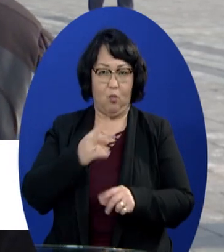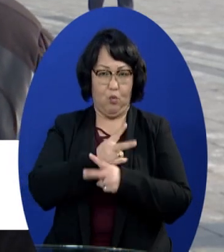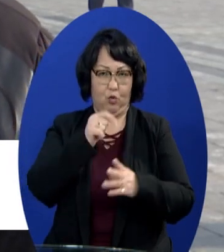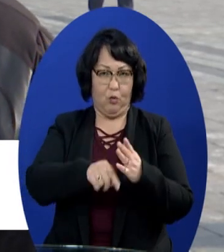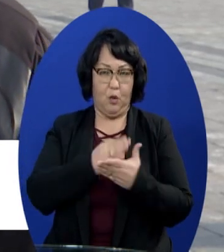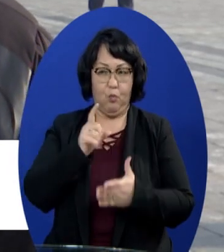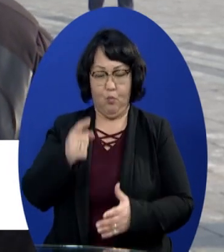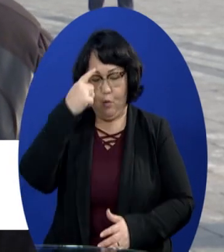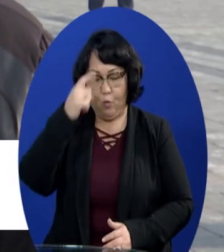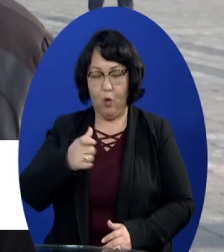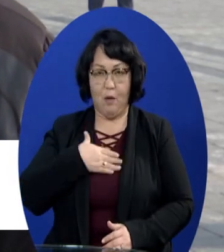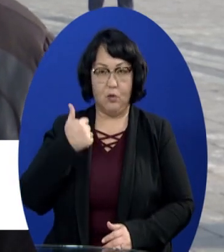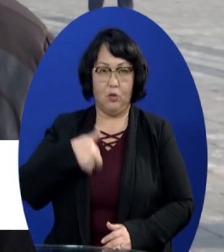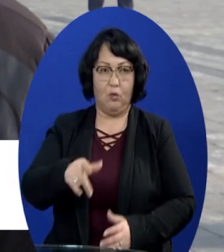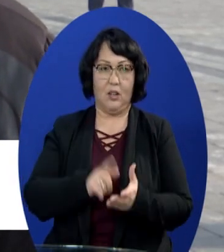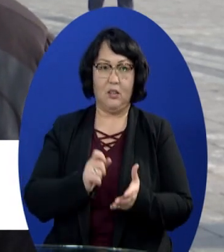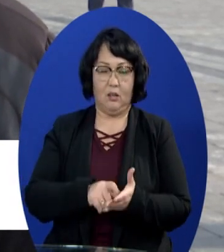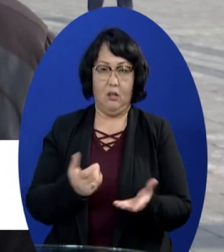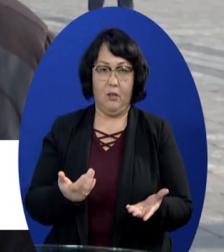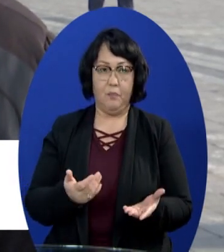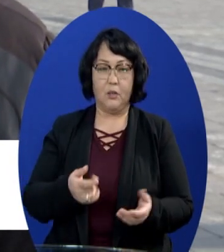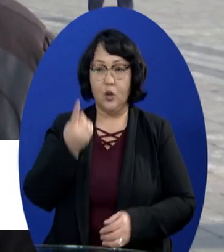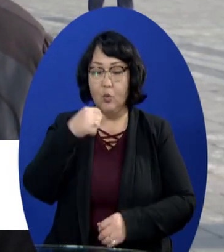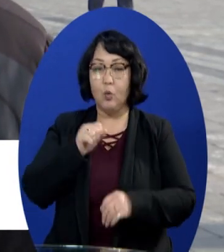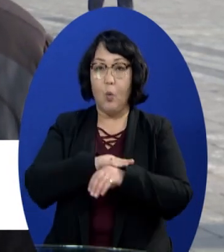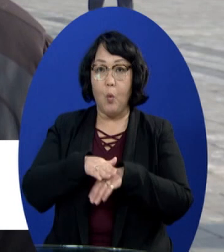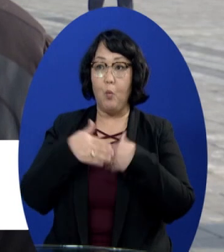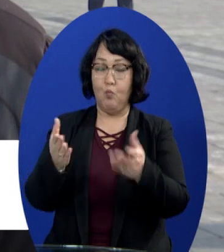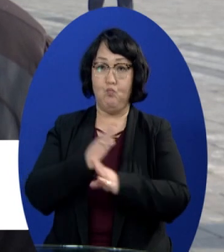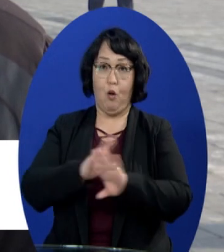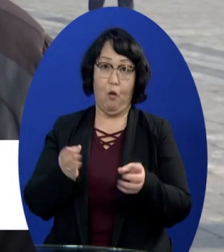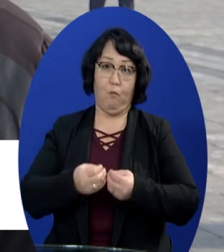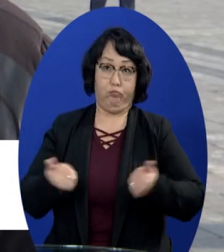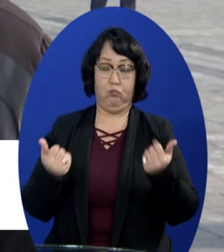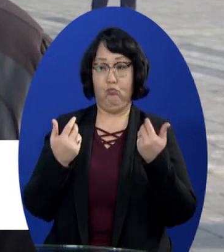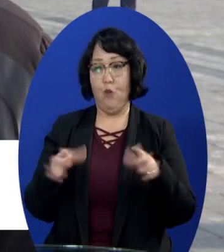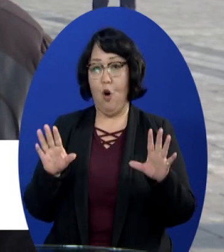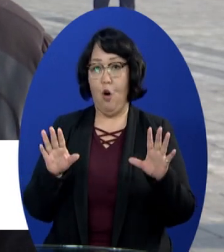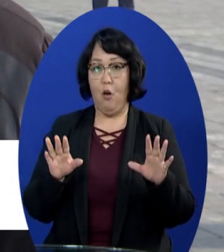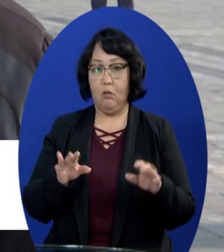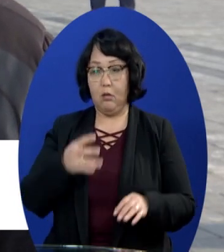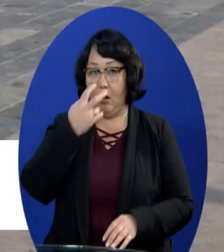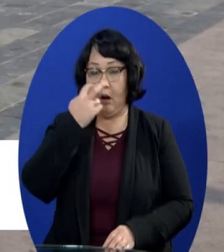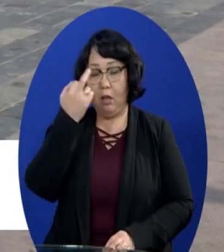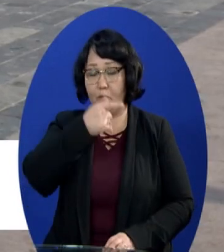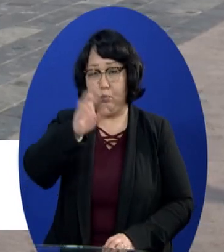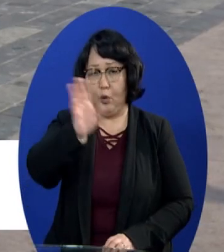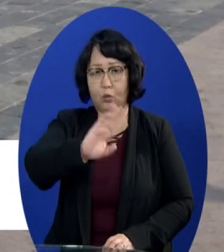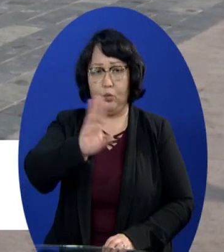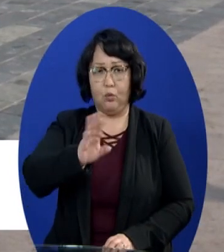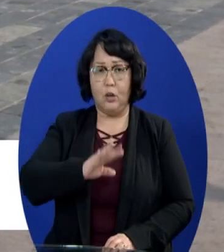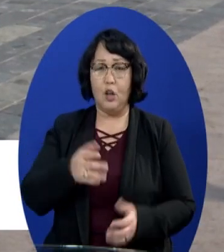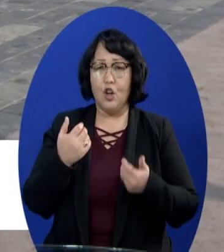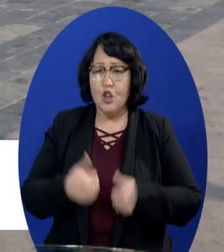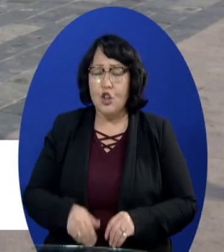зөрчсөн үү? Одоо нэг удаагийн уучлалт хүссэнээрээ одоо өрийн таглана гэх юм уу? Юу гэх юм? Тэгэж харж байвал энэ бол эндүрлэхгүй. Эмэгтэй хүнд төрөхөөр